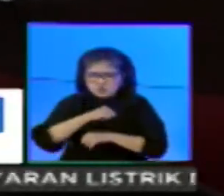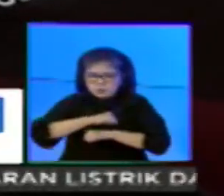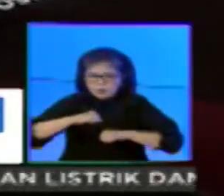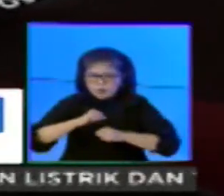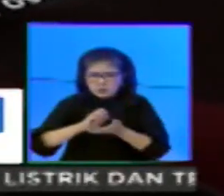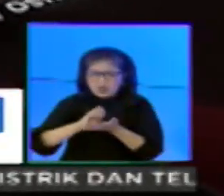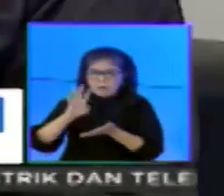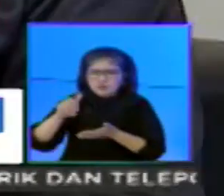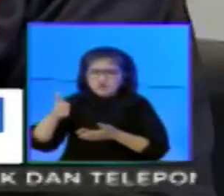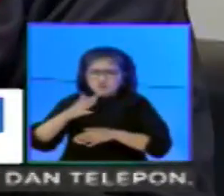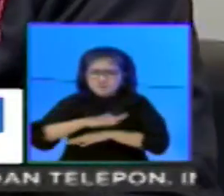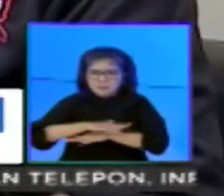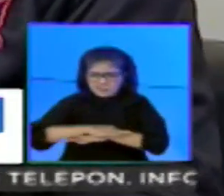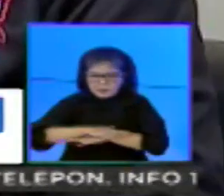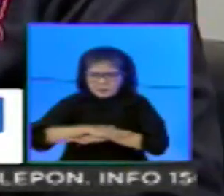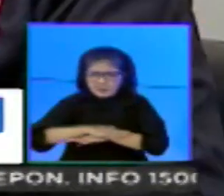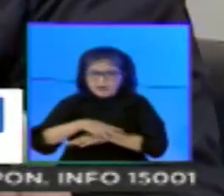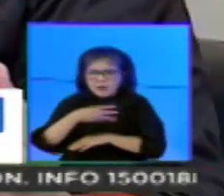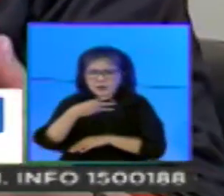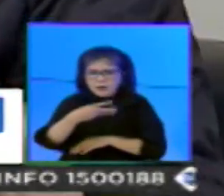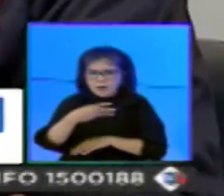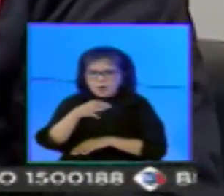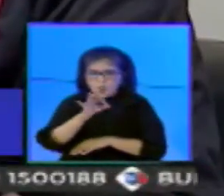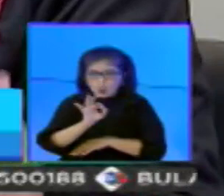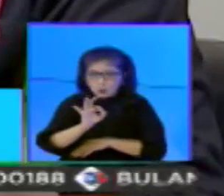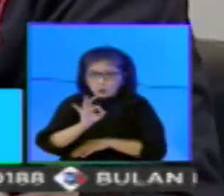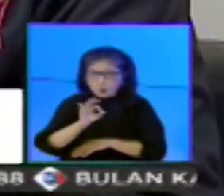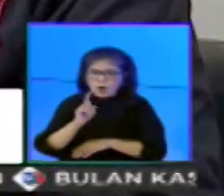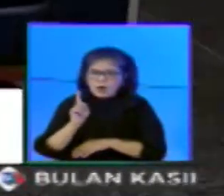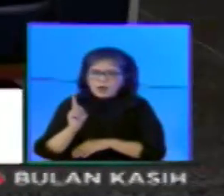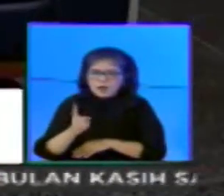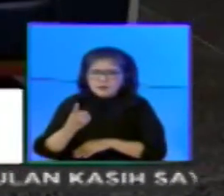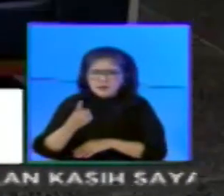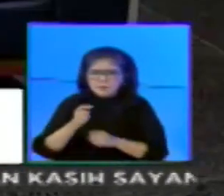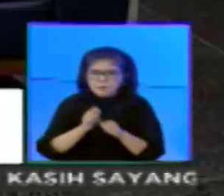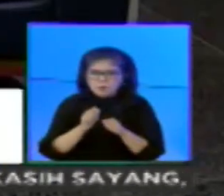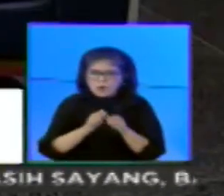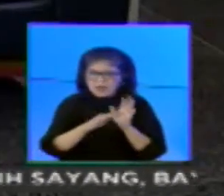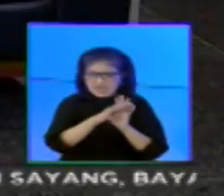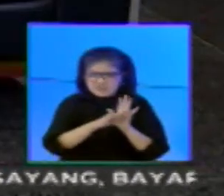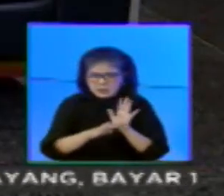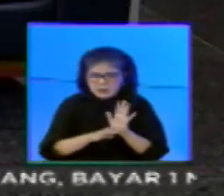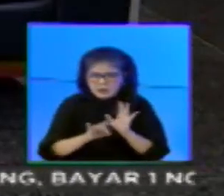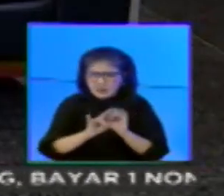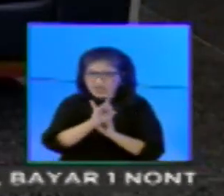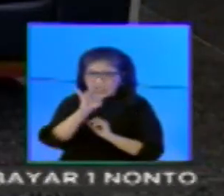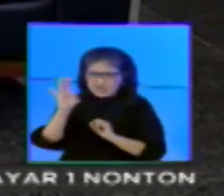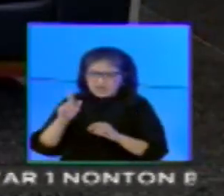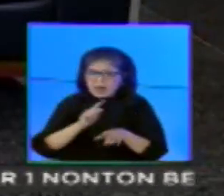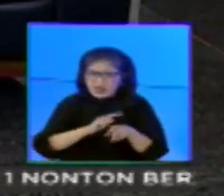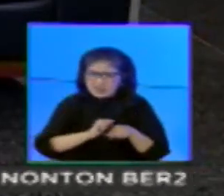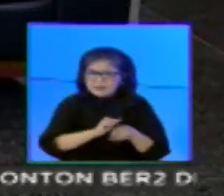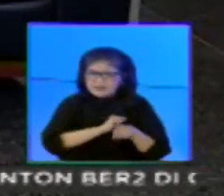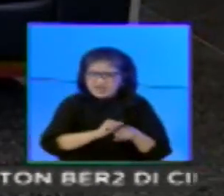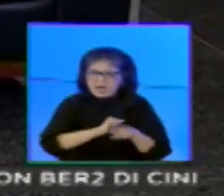event organizer gitu, itu luas juga pekerjaannya gitu ya, bikin event, bikin turnamen. Latihan untuk menjadi atlet, sebenarnya latihan apa yang diperlukan